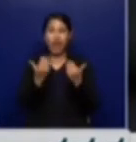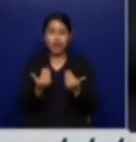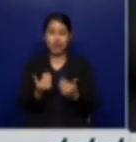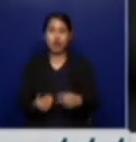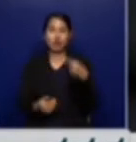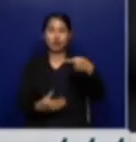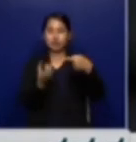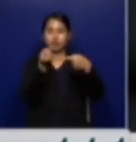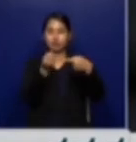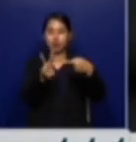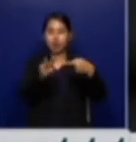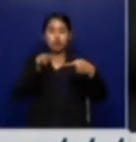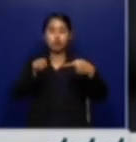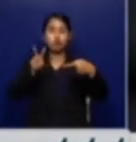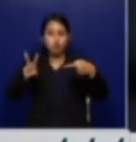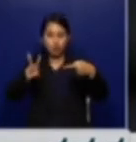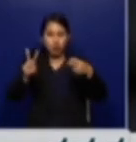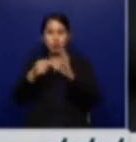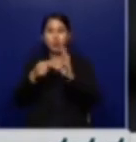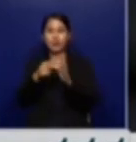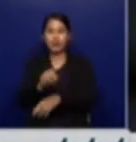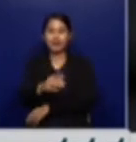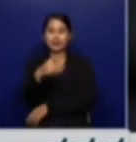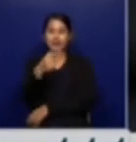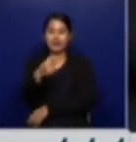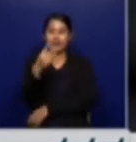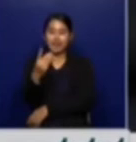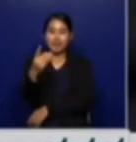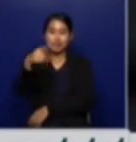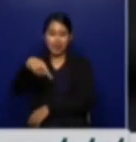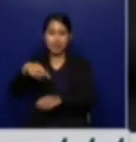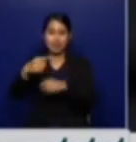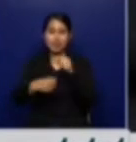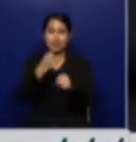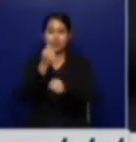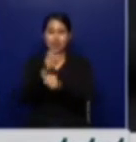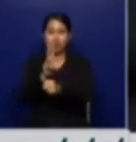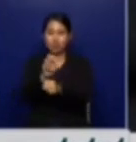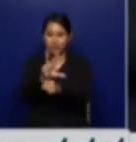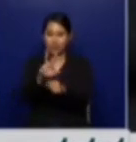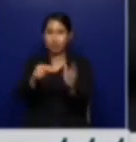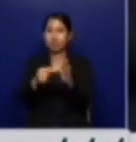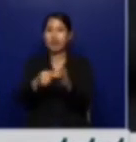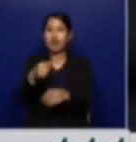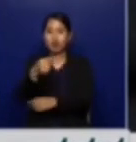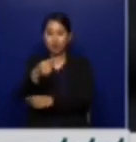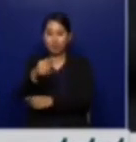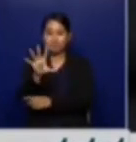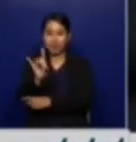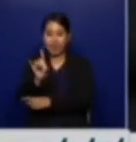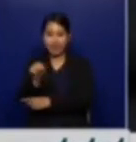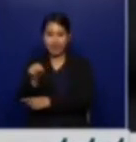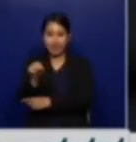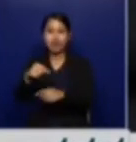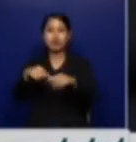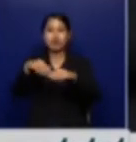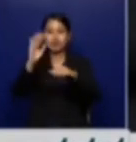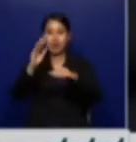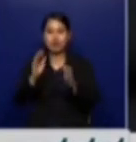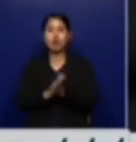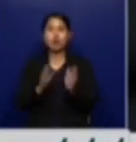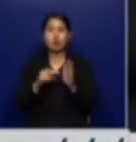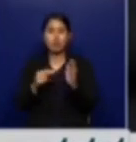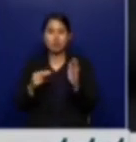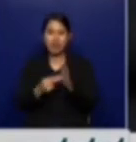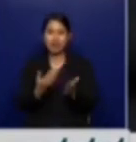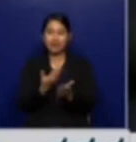ครับนั่นหมายว่า GDP ของปี63เนี่ยอย่างไรก็ลบมากกว่า8โอกาสที่ท่านจะจัดเก็บราย